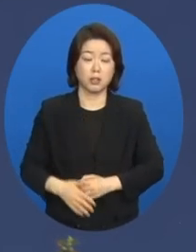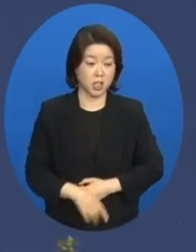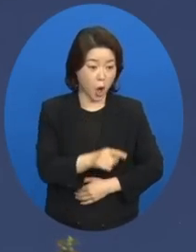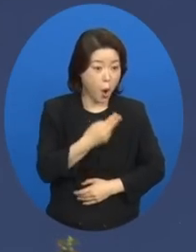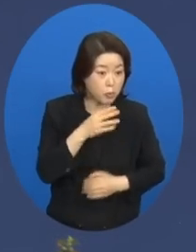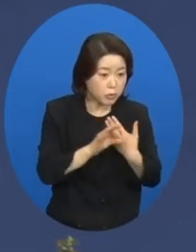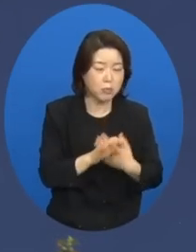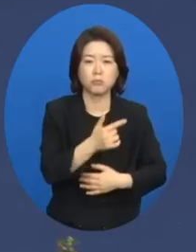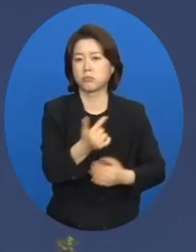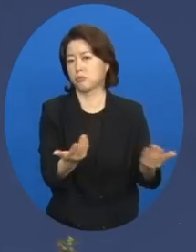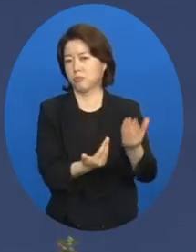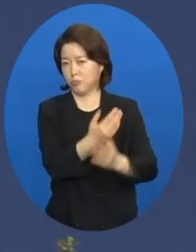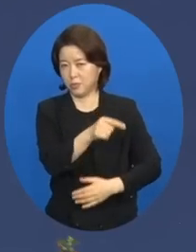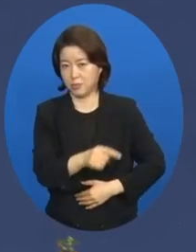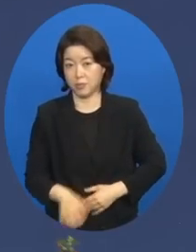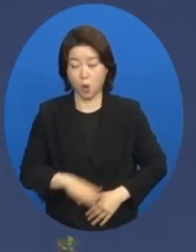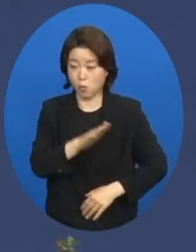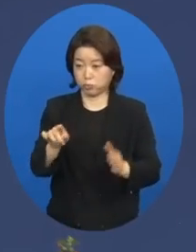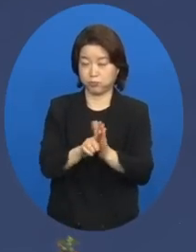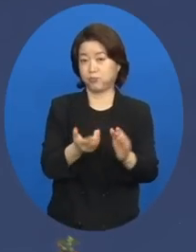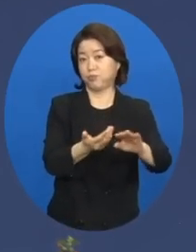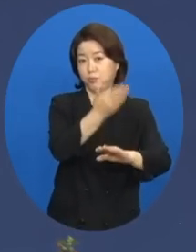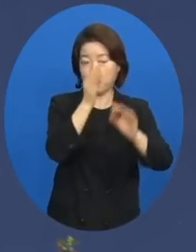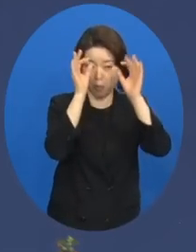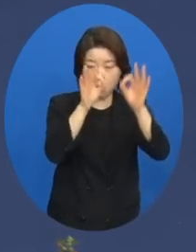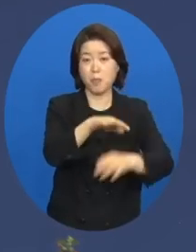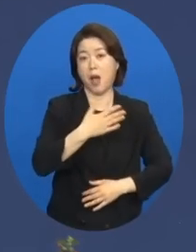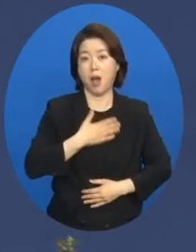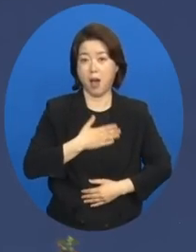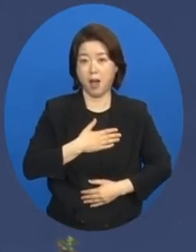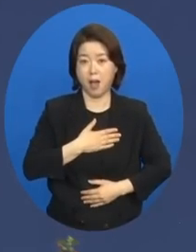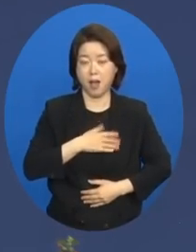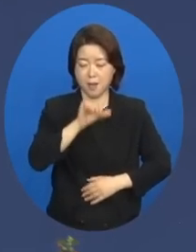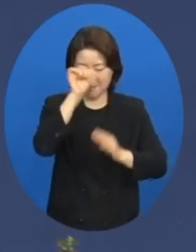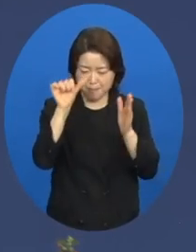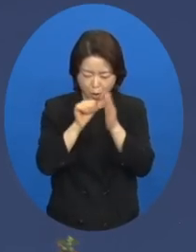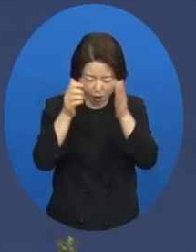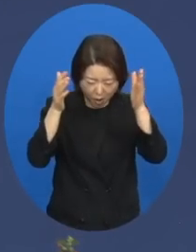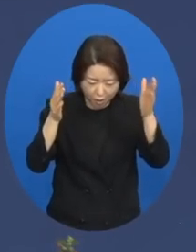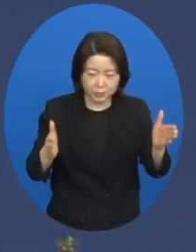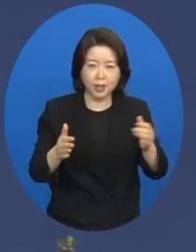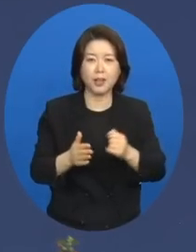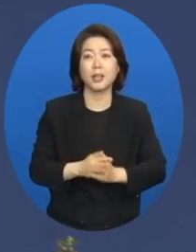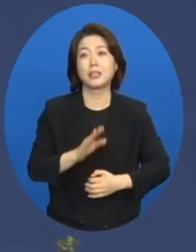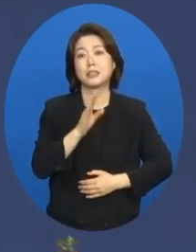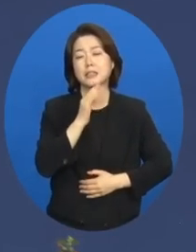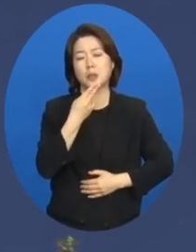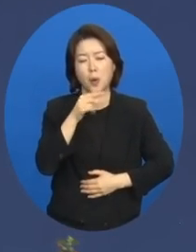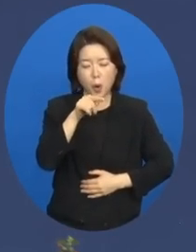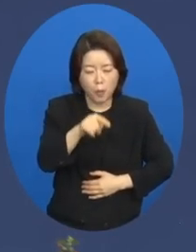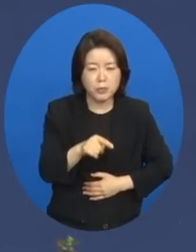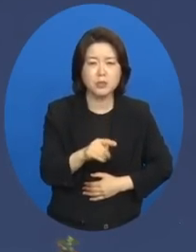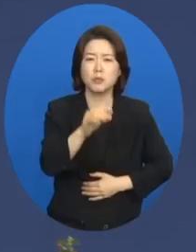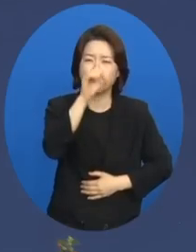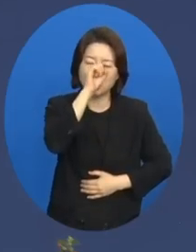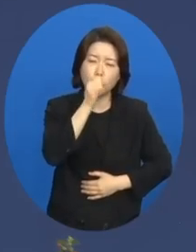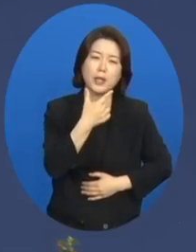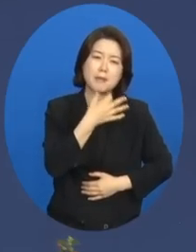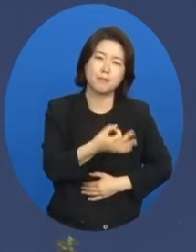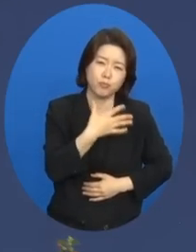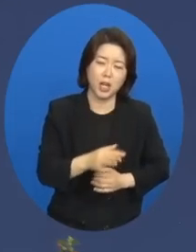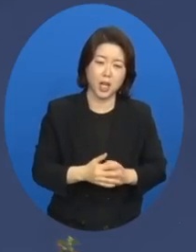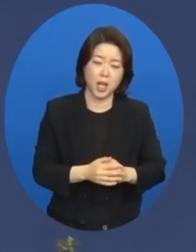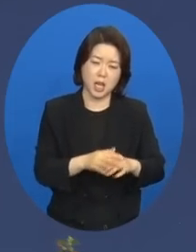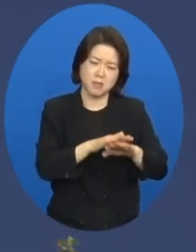날 뻔했어. 우리 믿음의 선배들의 일이 다 그렇잖아요. 일생에 진짜 없었으면 좋았을 불행과 그